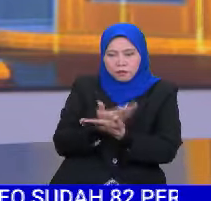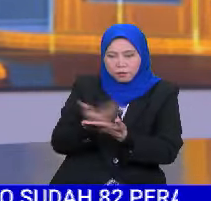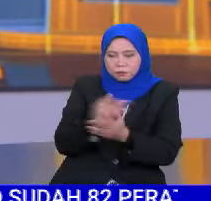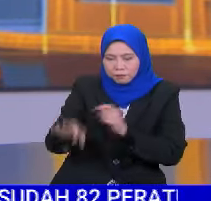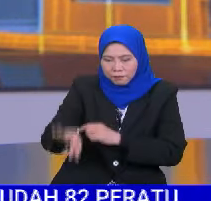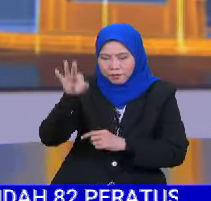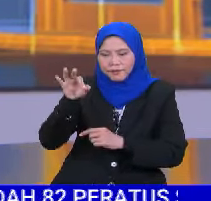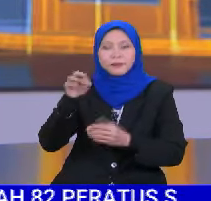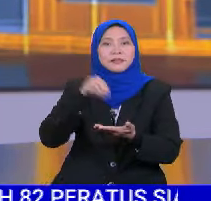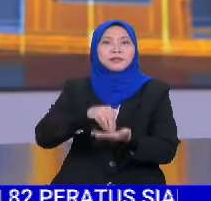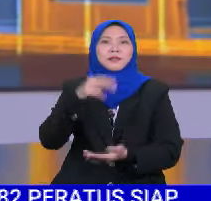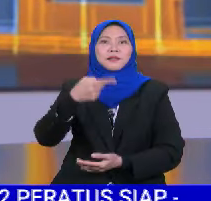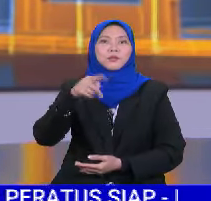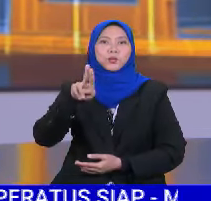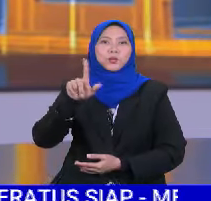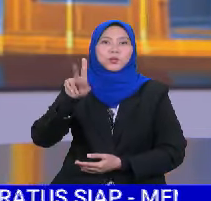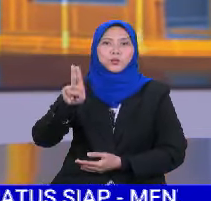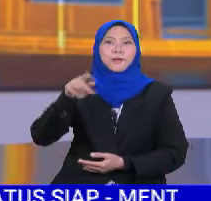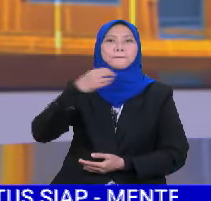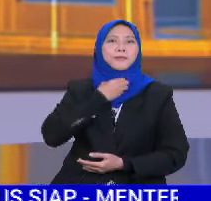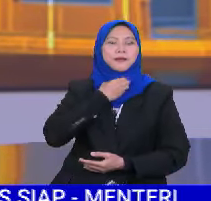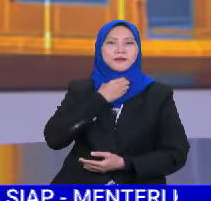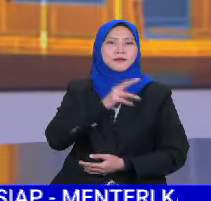hai hai hai satu penemuan mineral baru itu Little Pony telah dikenal pasti di kawasan hulu perak kali itu disahkan